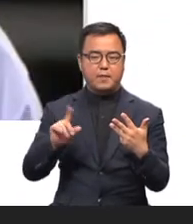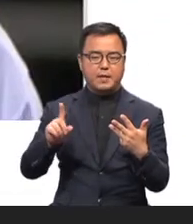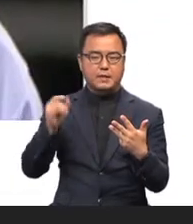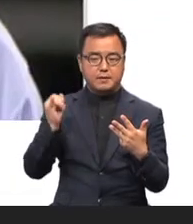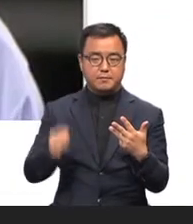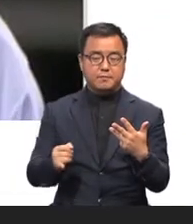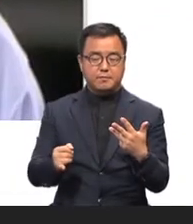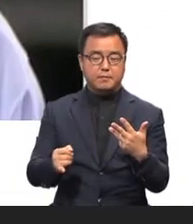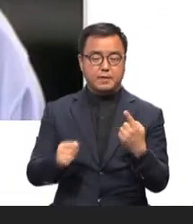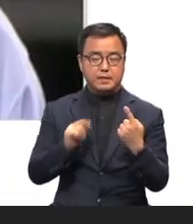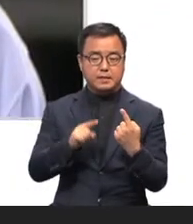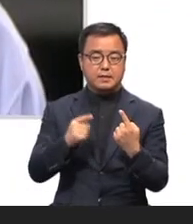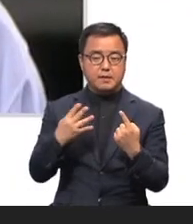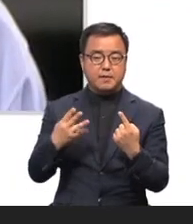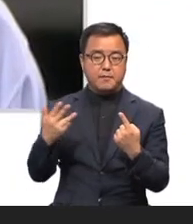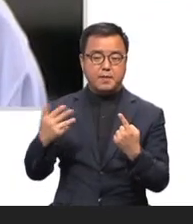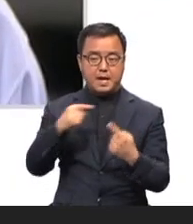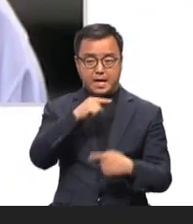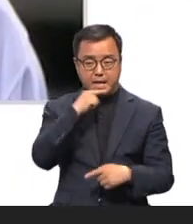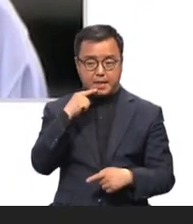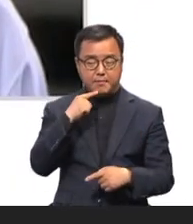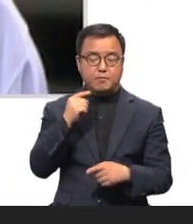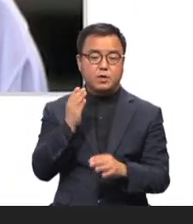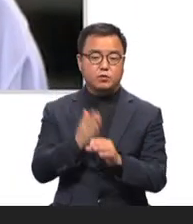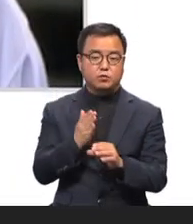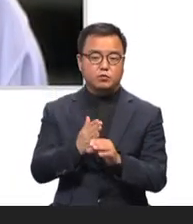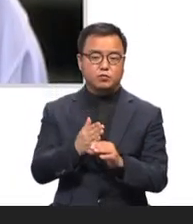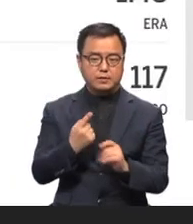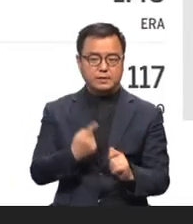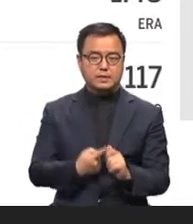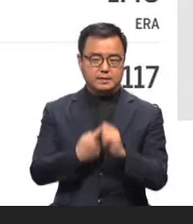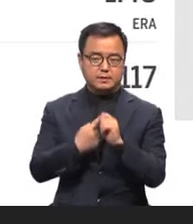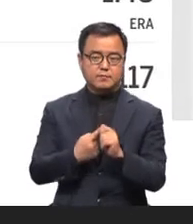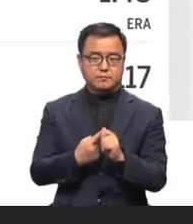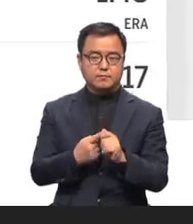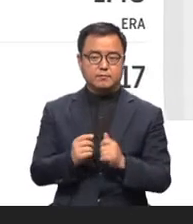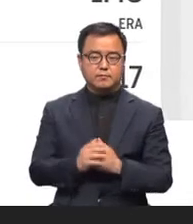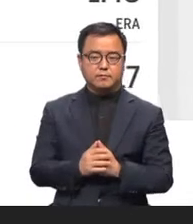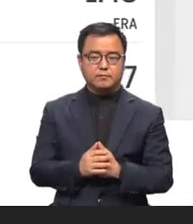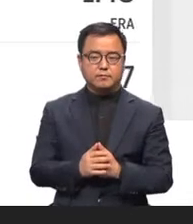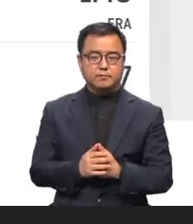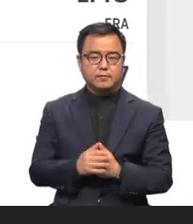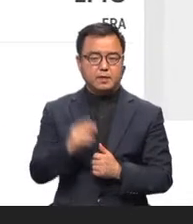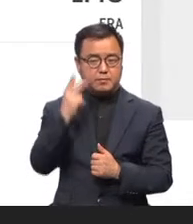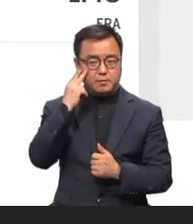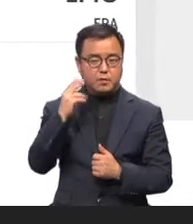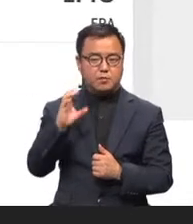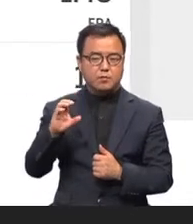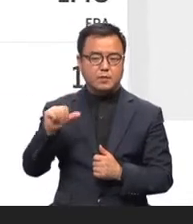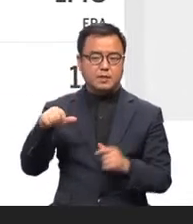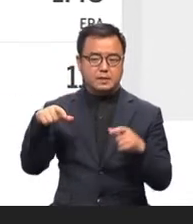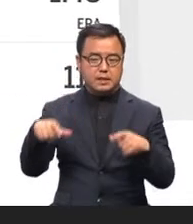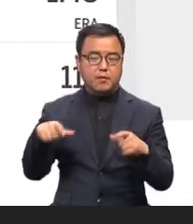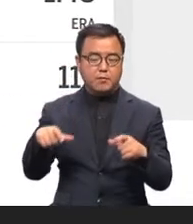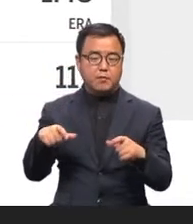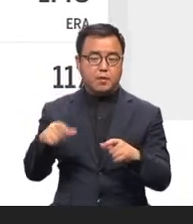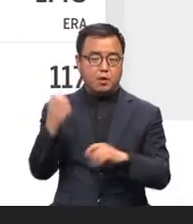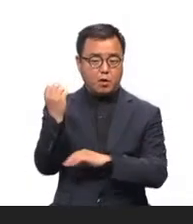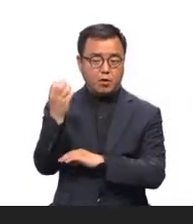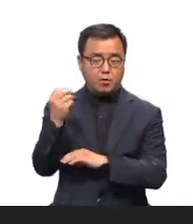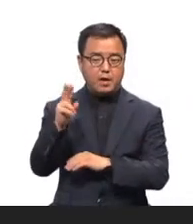자책점 1.48. 그래서 메이저리그 전체 1위를 달리고 있습니다. 그렇죠. 네, 미국 캘리포니아 지역 언론